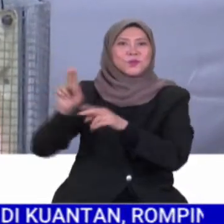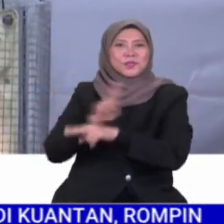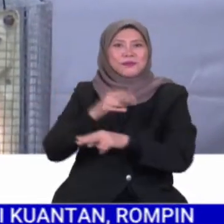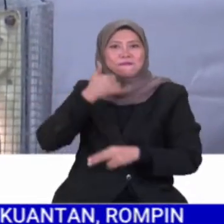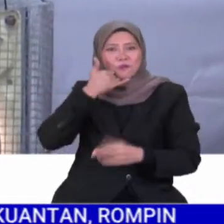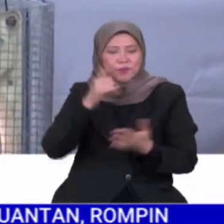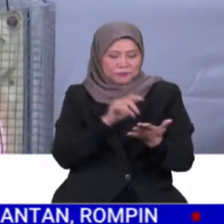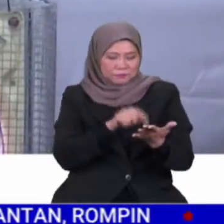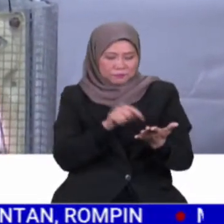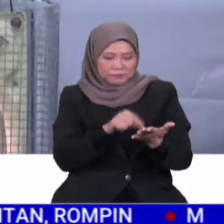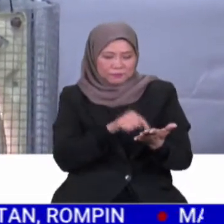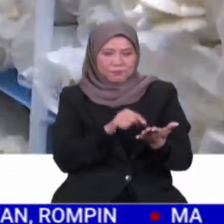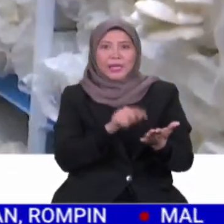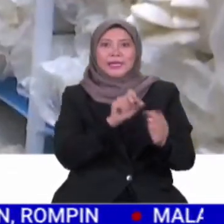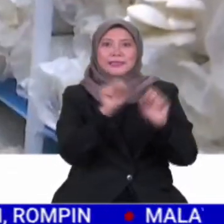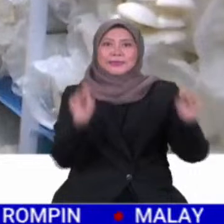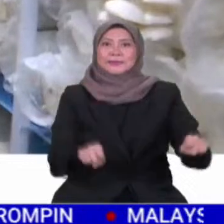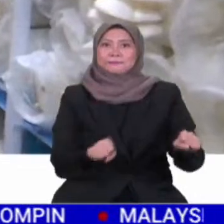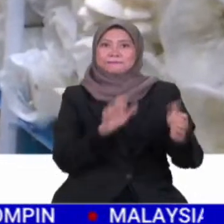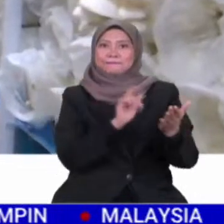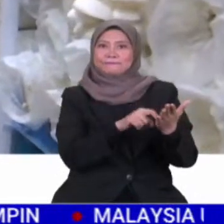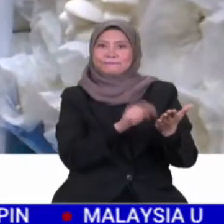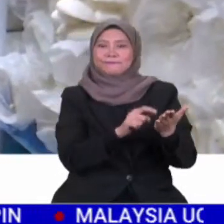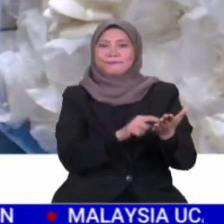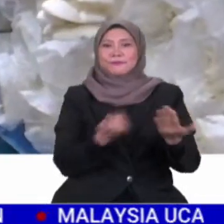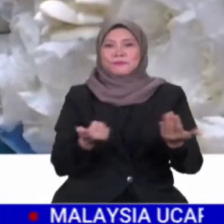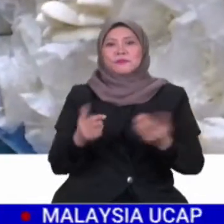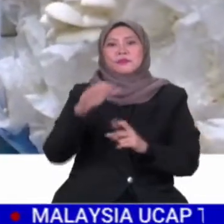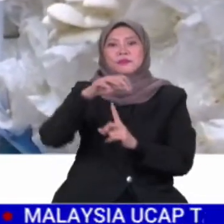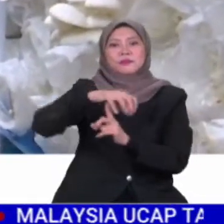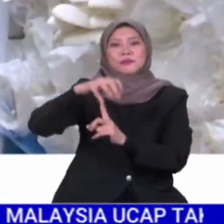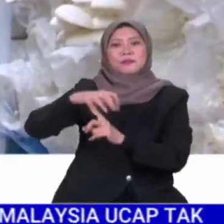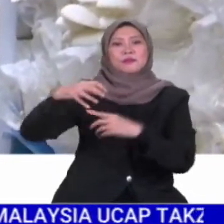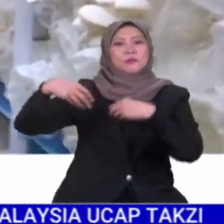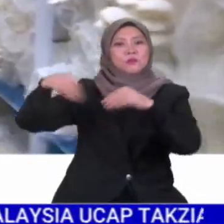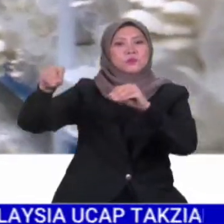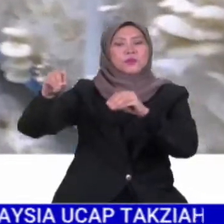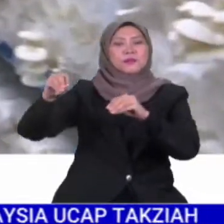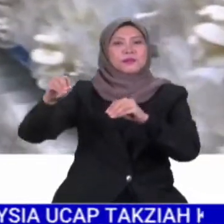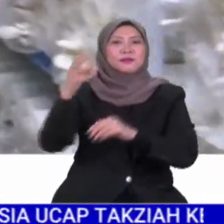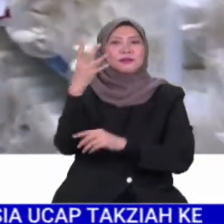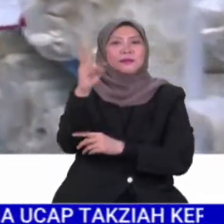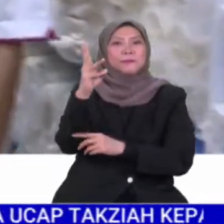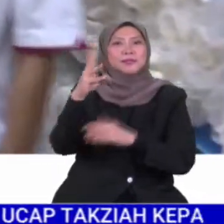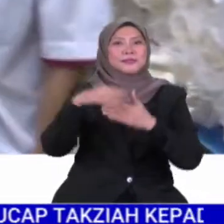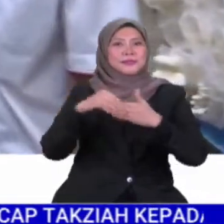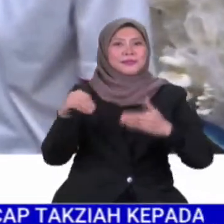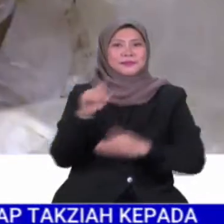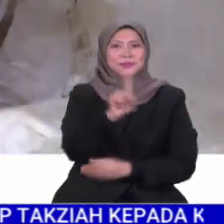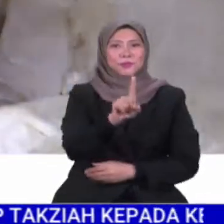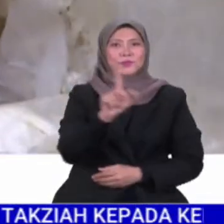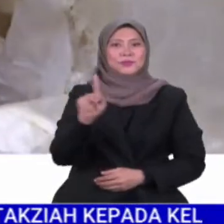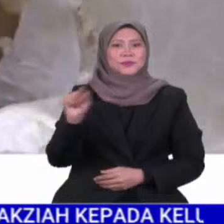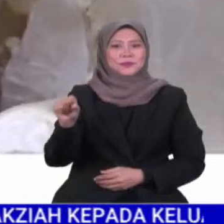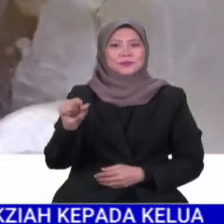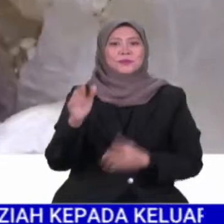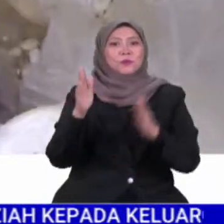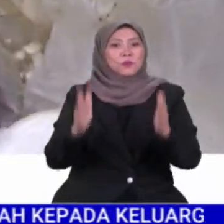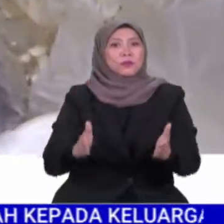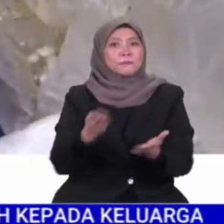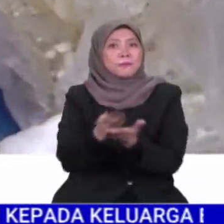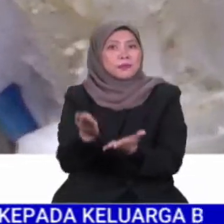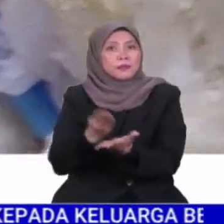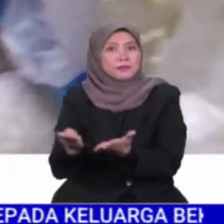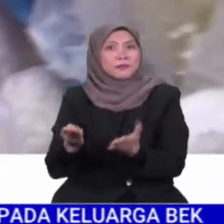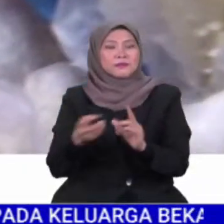bimbit. Kita ada sistem dekat sini. Cendawan tiram putih itu dijual pada harga RM16 sekilogram. Pelanggannya